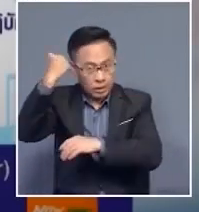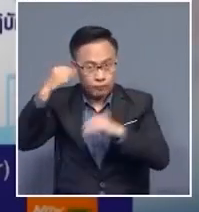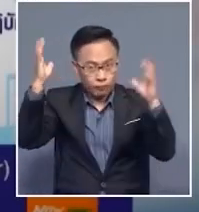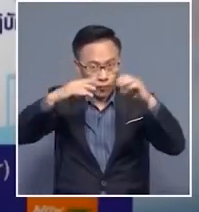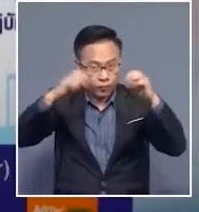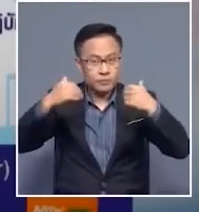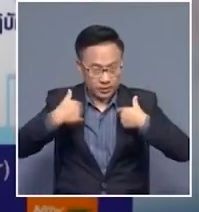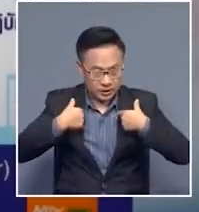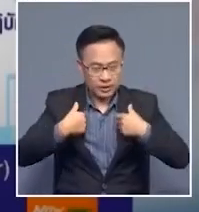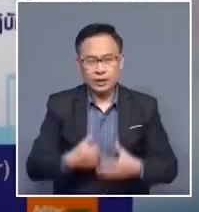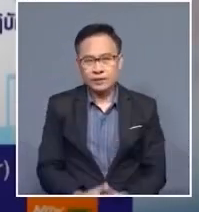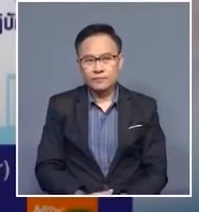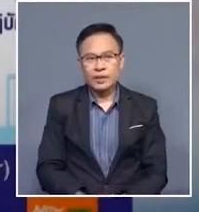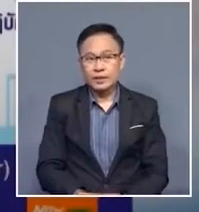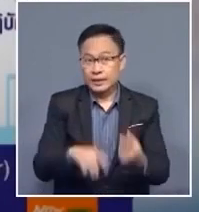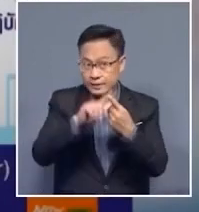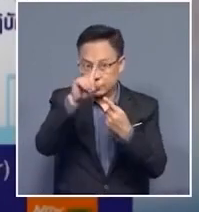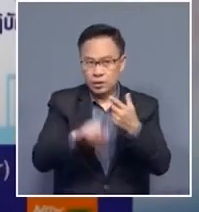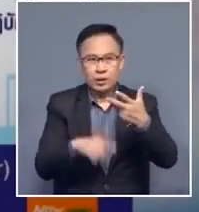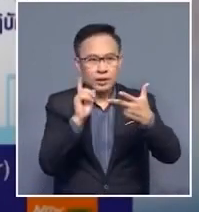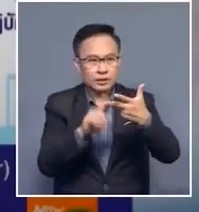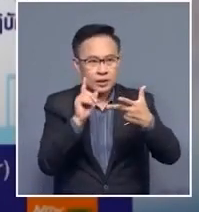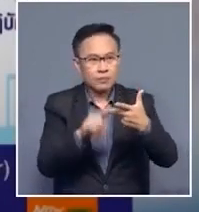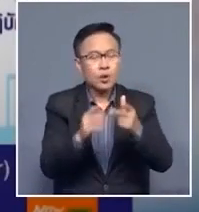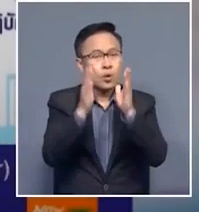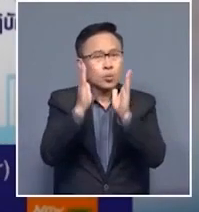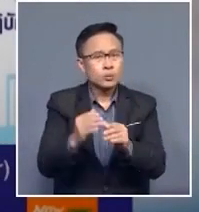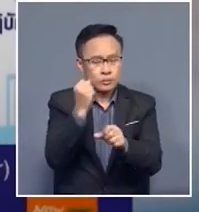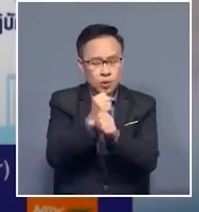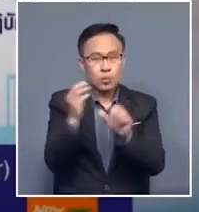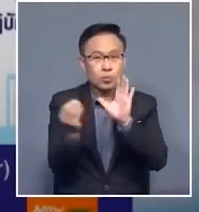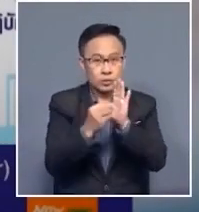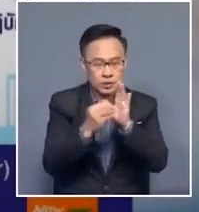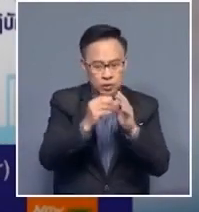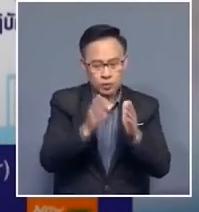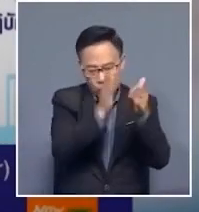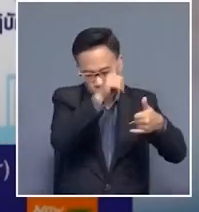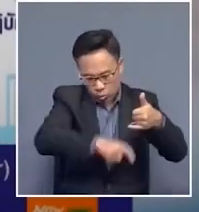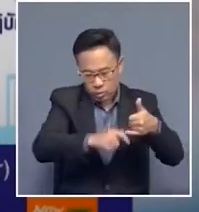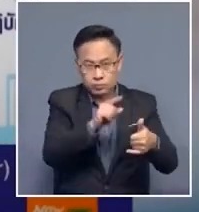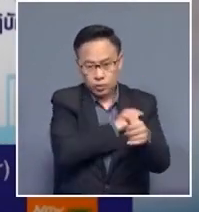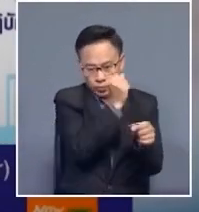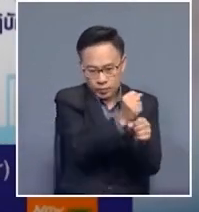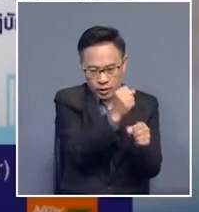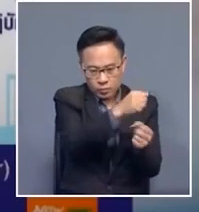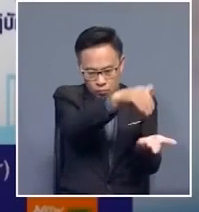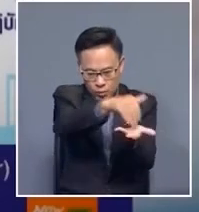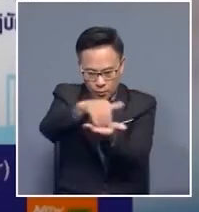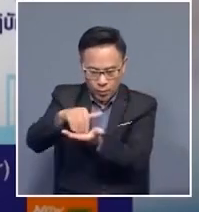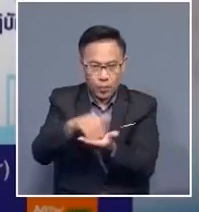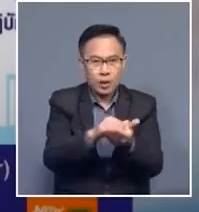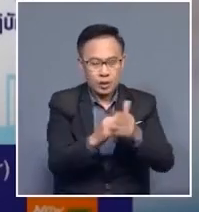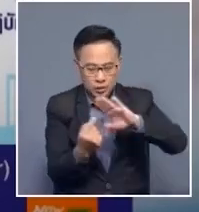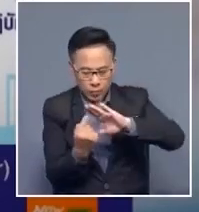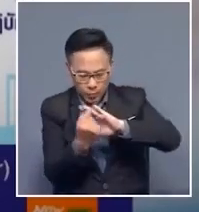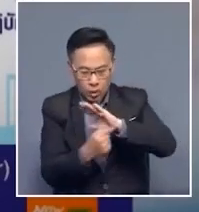รียบมาก่อนเองเนี่ยก็จะมีเจ้าหน้าที่นะครับทุกนายนะครับที่มีการวางแผนไว้นี่ครับเข้าพื้นที่ก่อนอย่างน้อยเนี่ยไม่ต่ำ